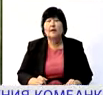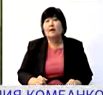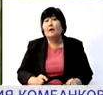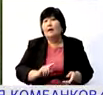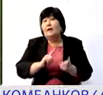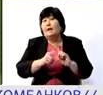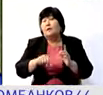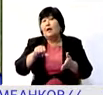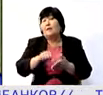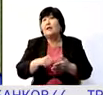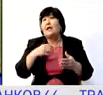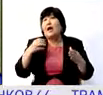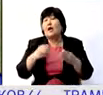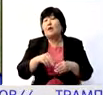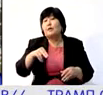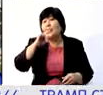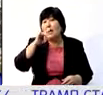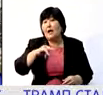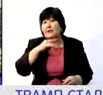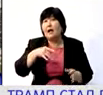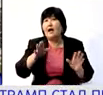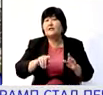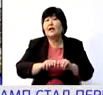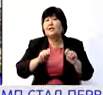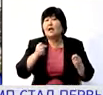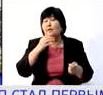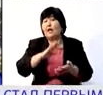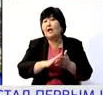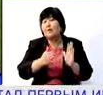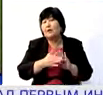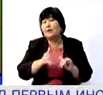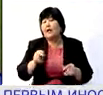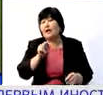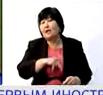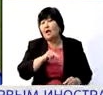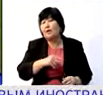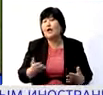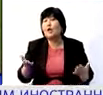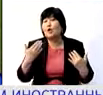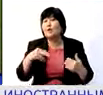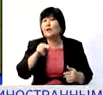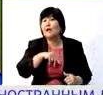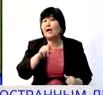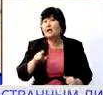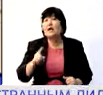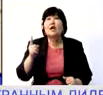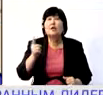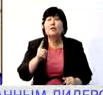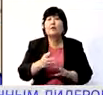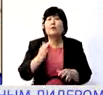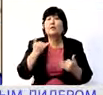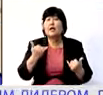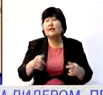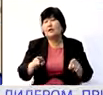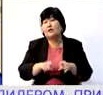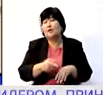Неизменным приоритетом компании «Петроказахстан» остается создание благоприятных условий для работы и отдыха сотрудников. В первую очередь для